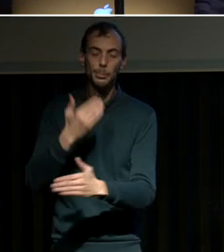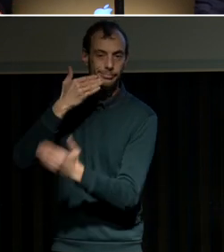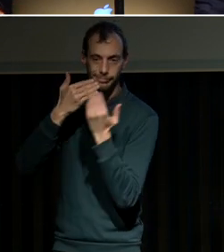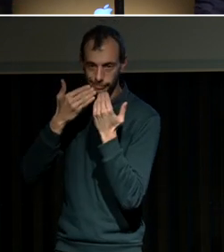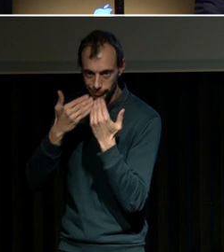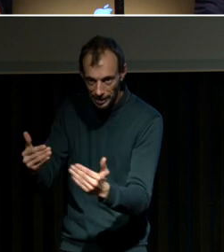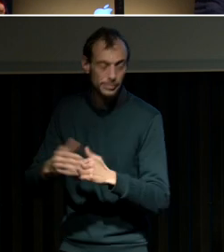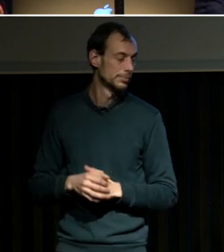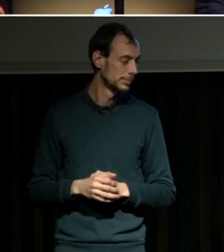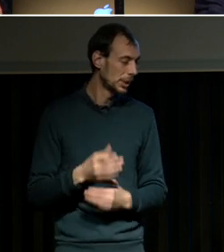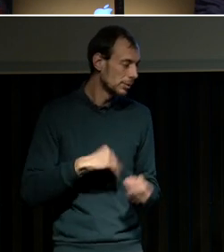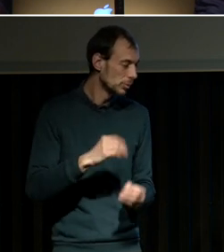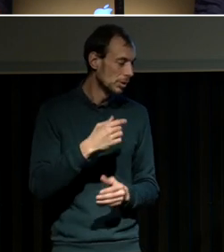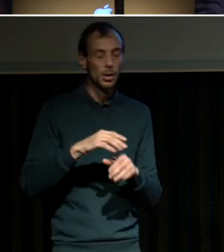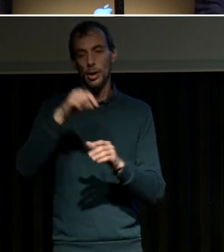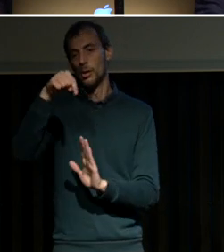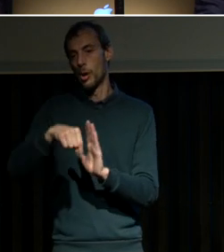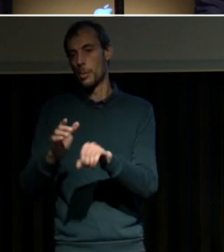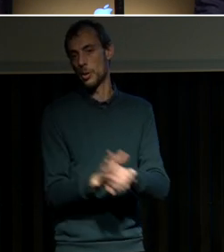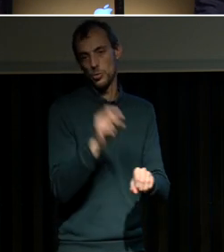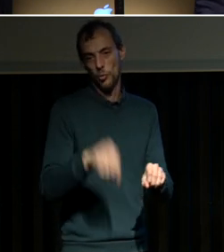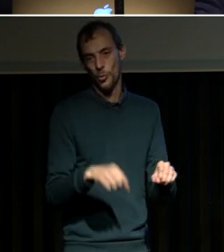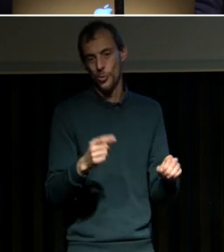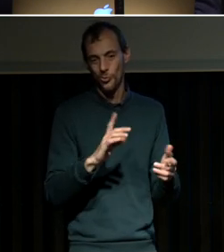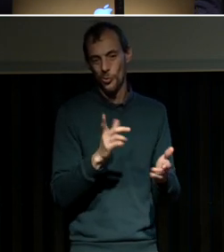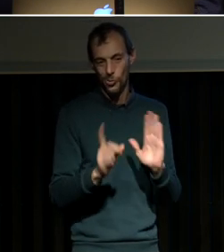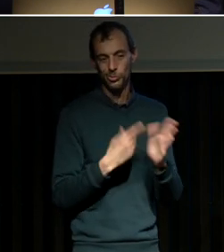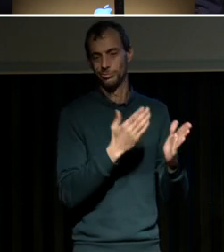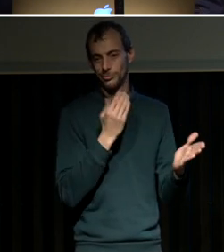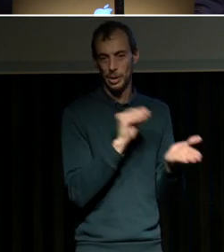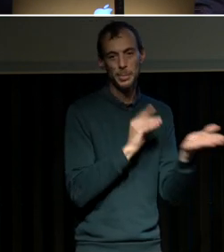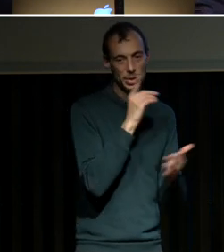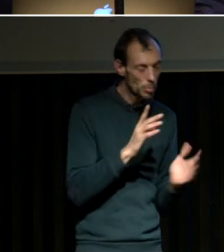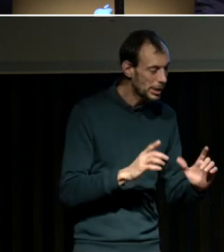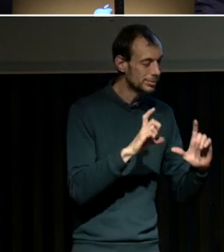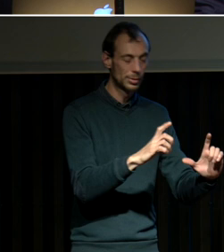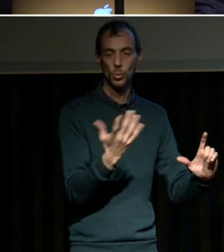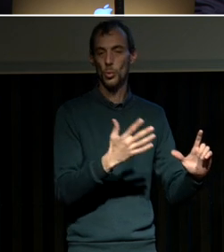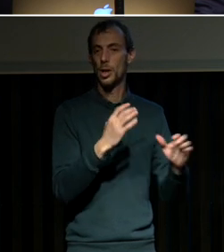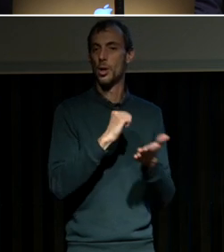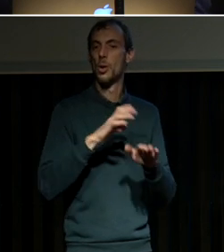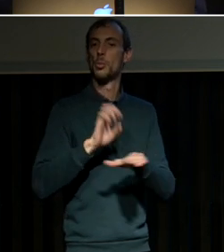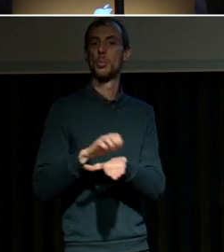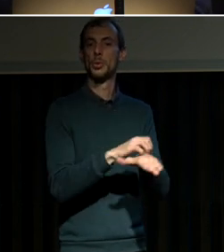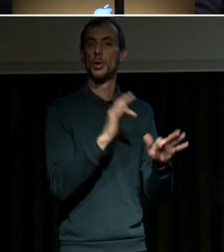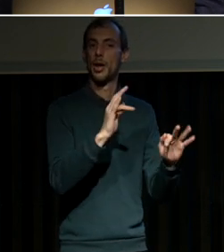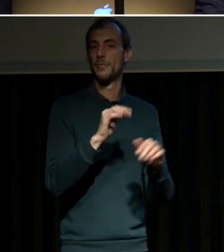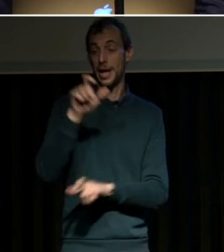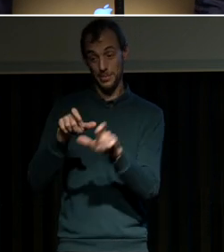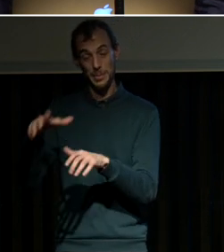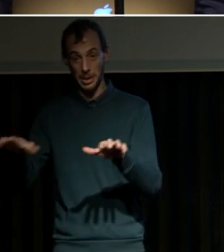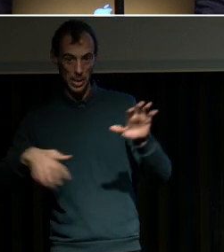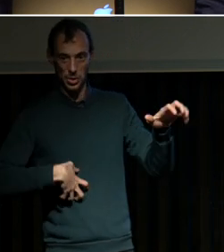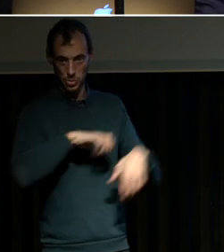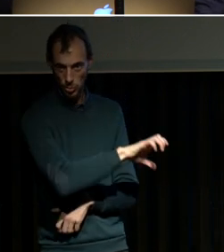mais j'aime bien quand même le montrer, puisque c'est le monument de remerciement aux donneurs du CHU de Bordeaux, le premier, qui était à Pellegrin, qui